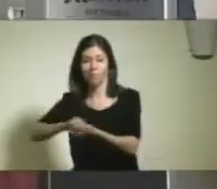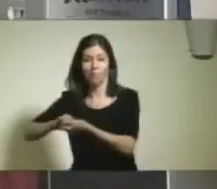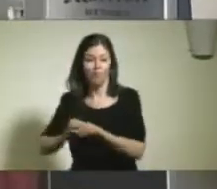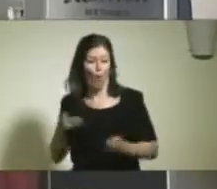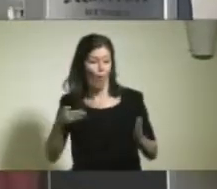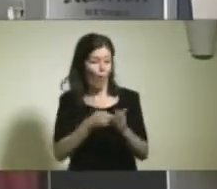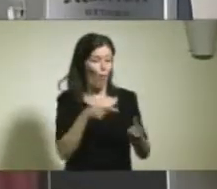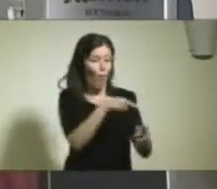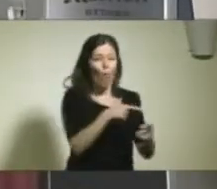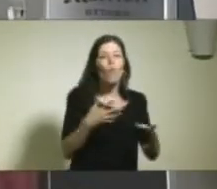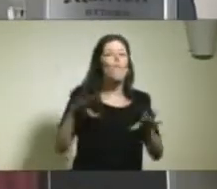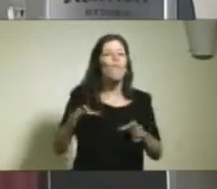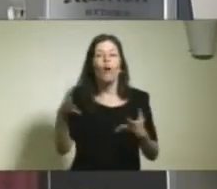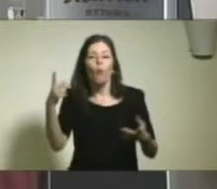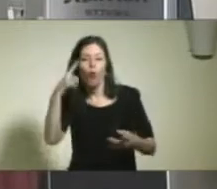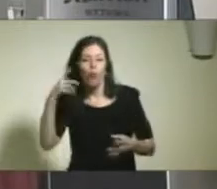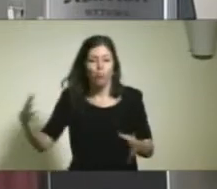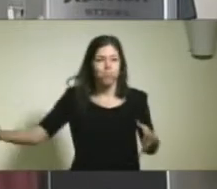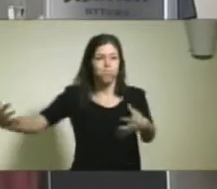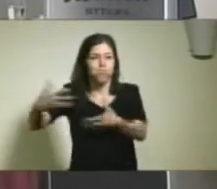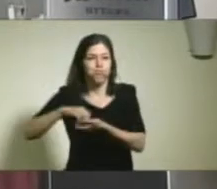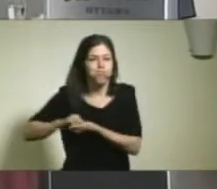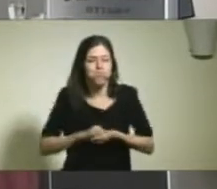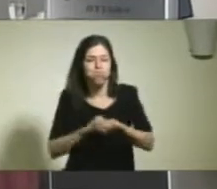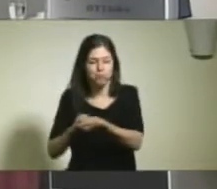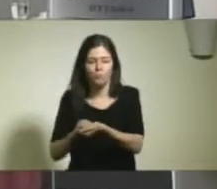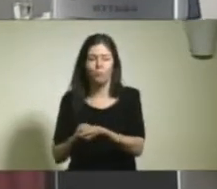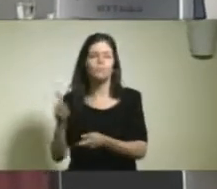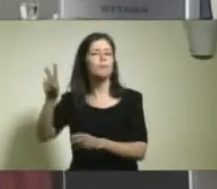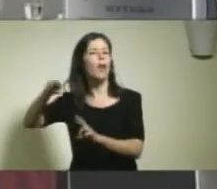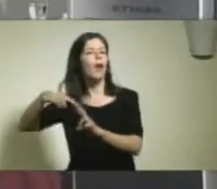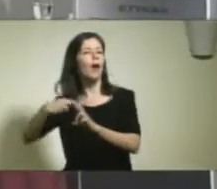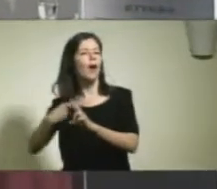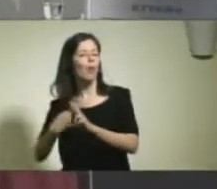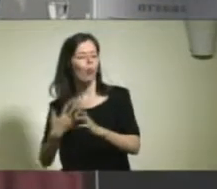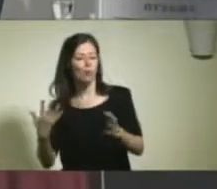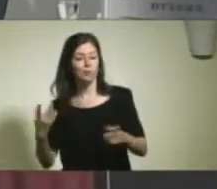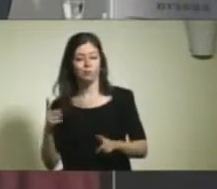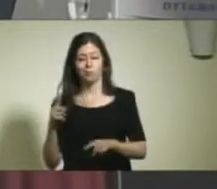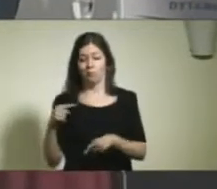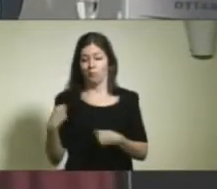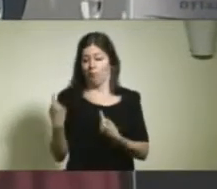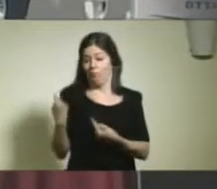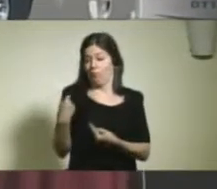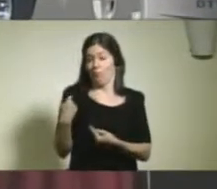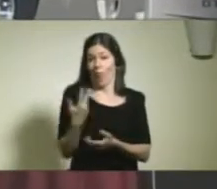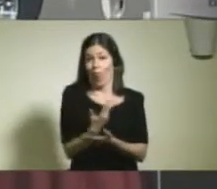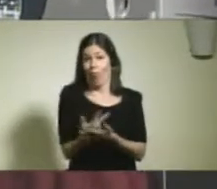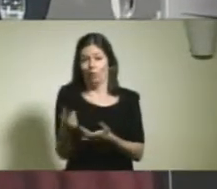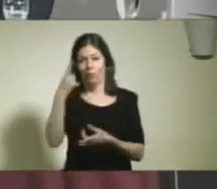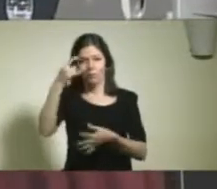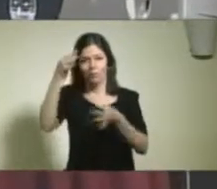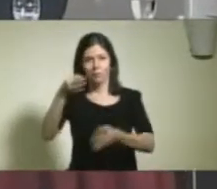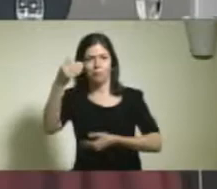sommes encore au début de notre démarche pour rallier les gens. C'était il y a 3 semaines lorsqu'on a décidé de relever ce défi.